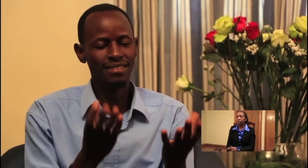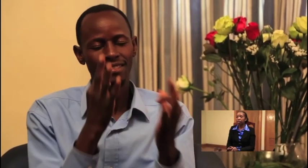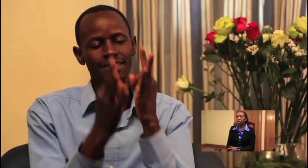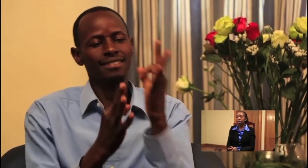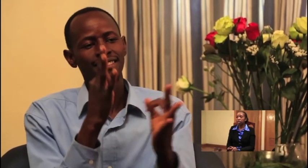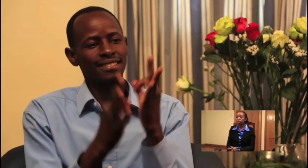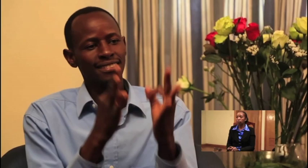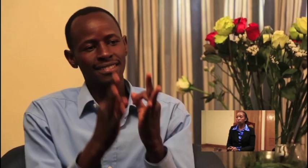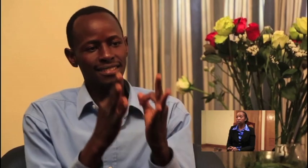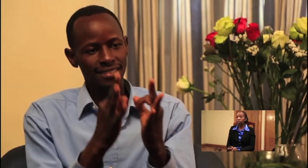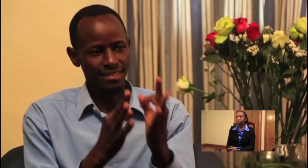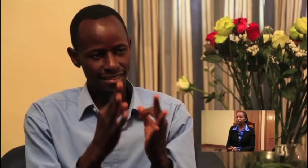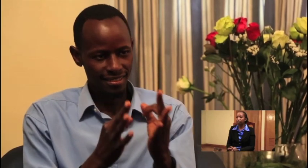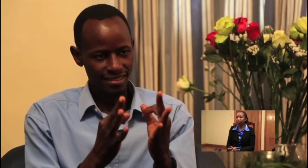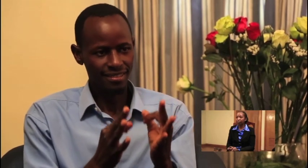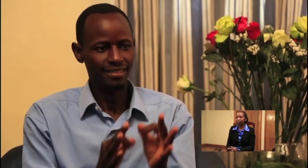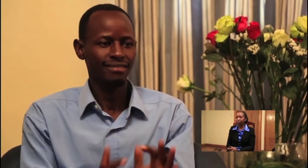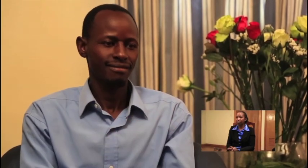I'm 33 years old.